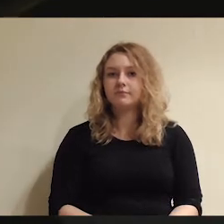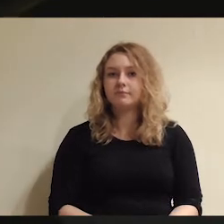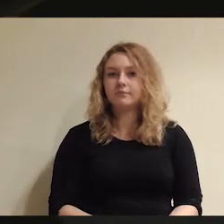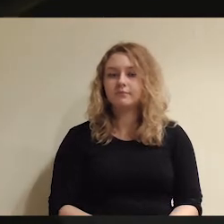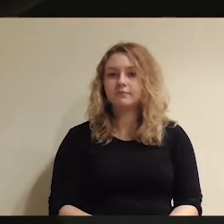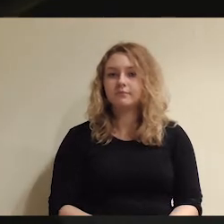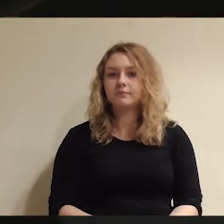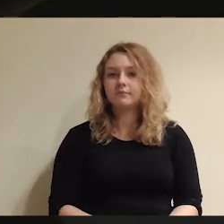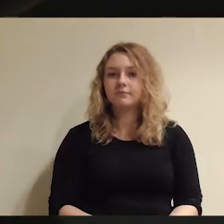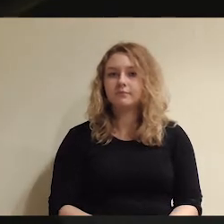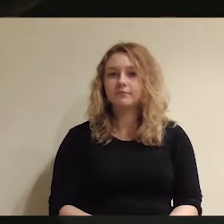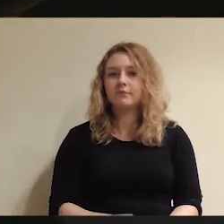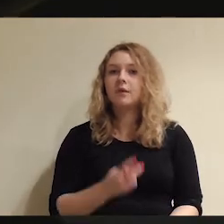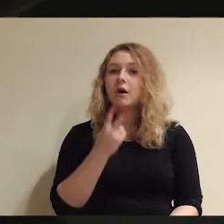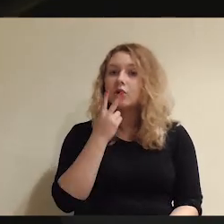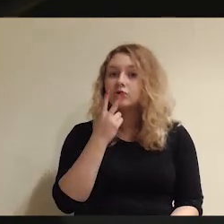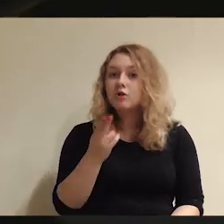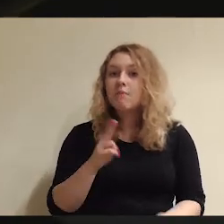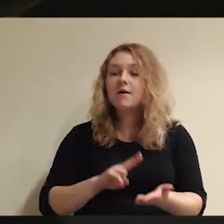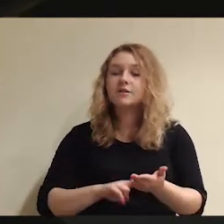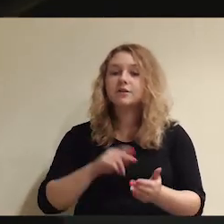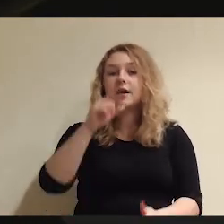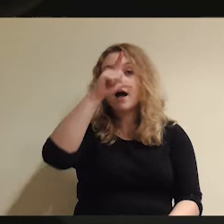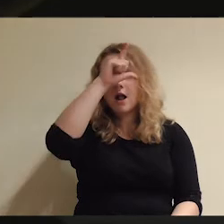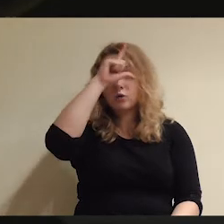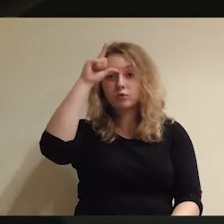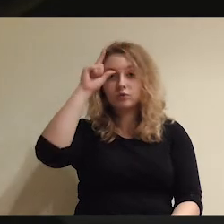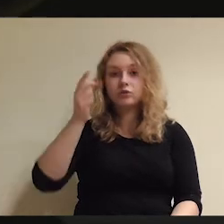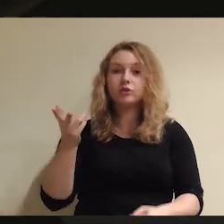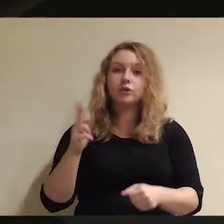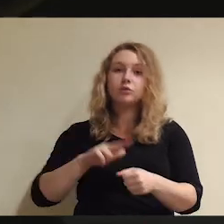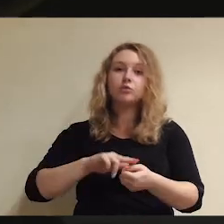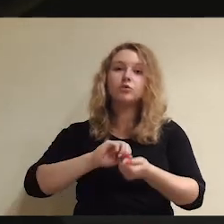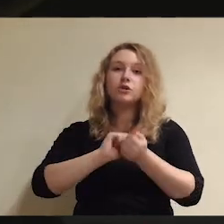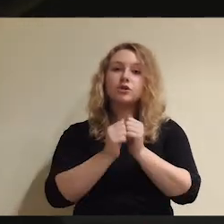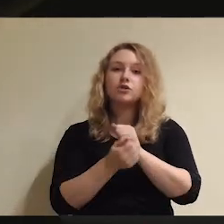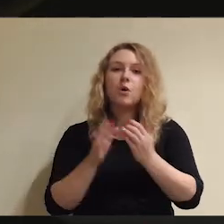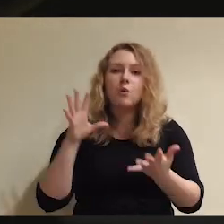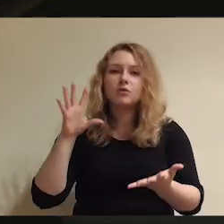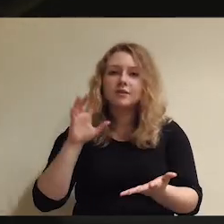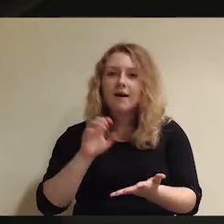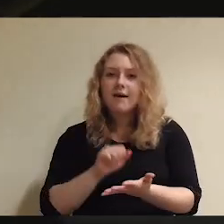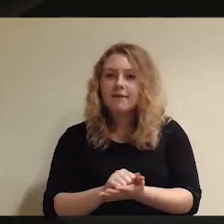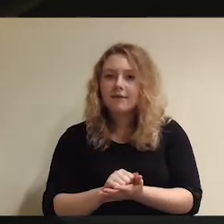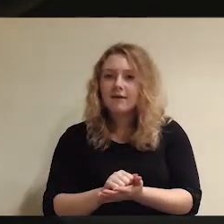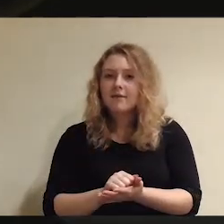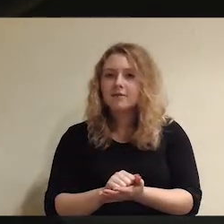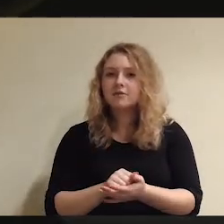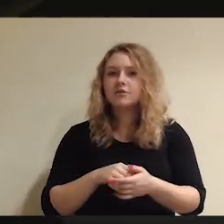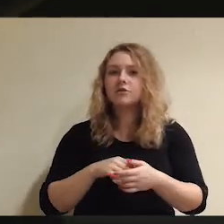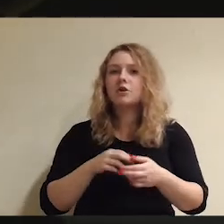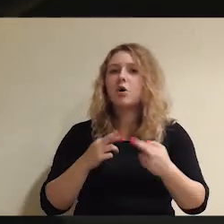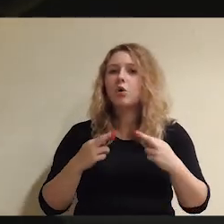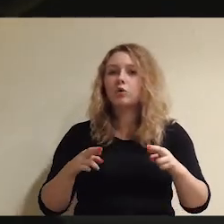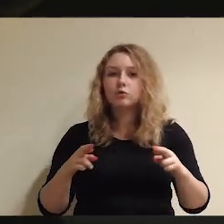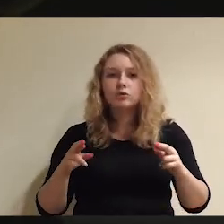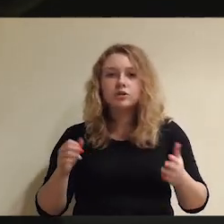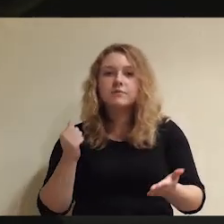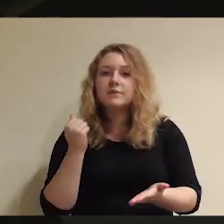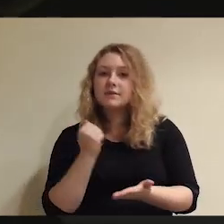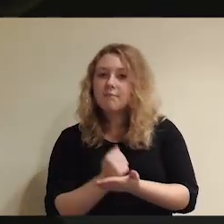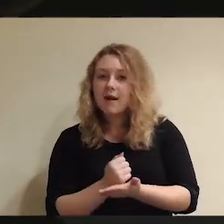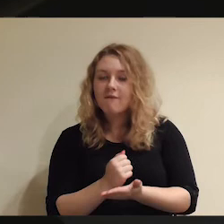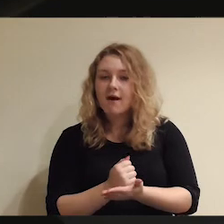Po popatrz na ludzi, którzy